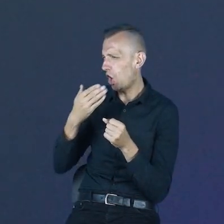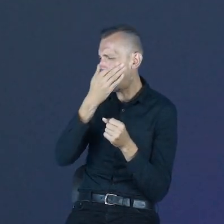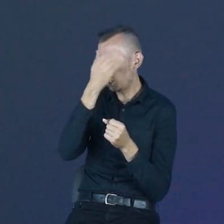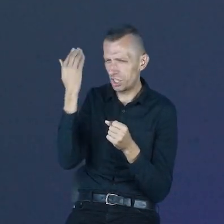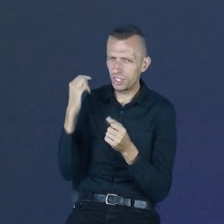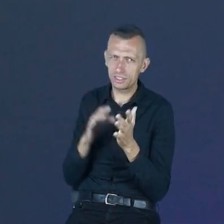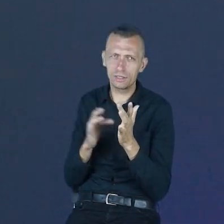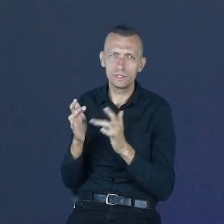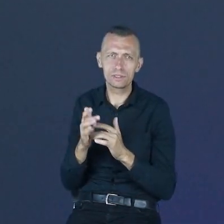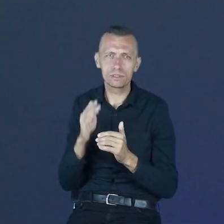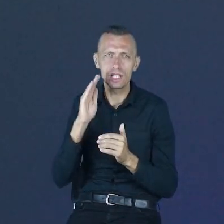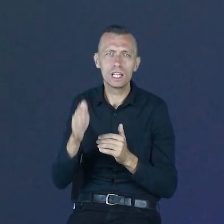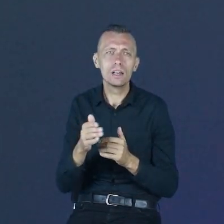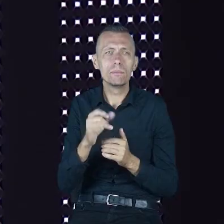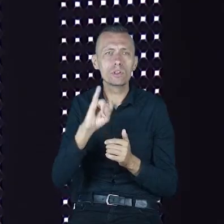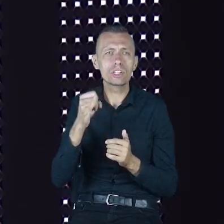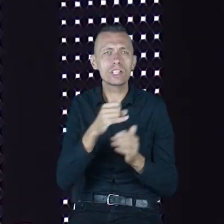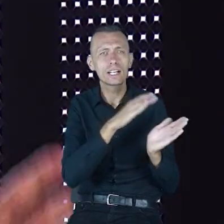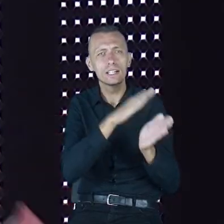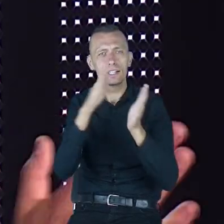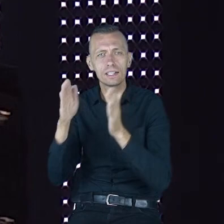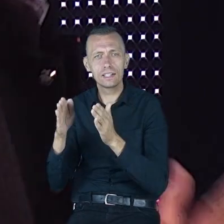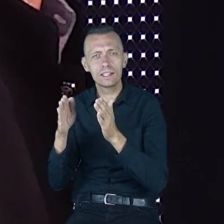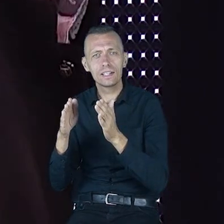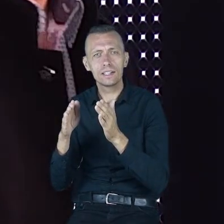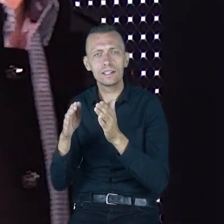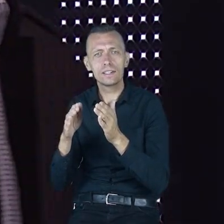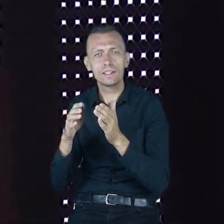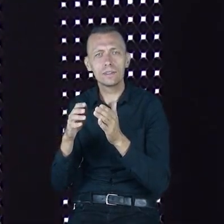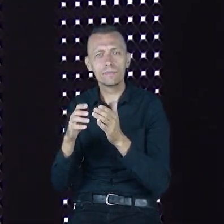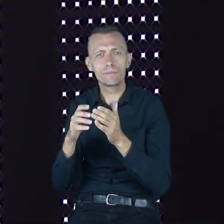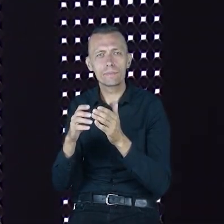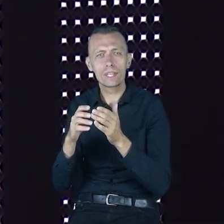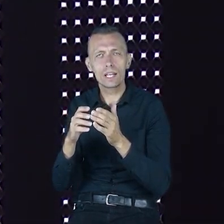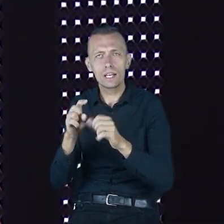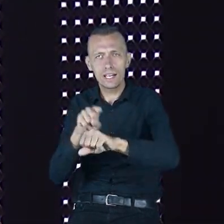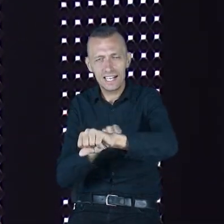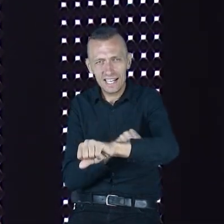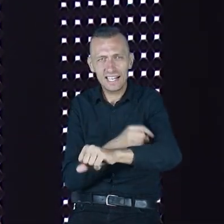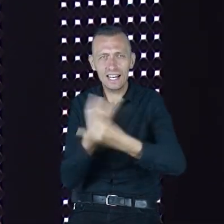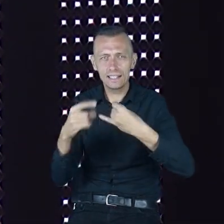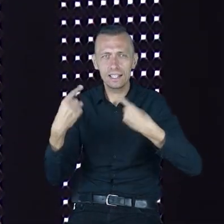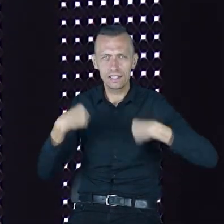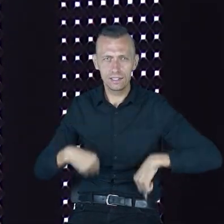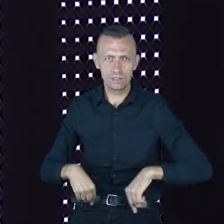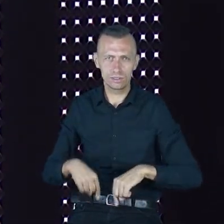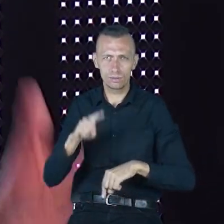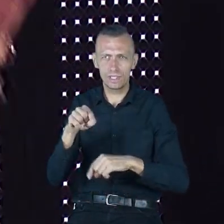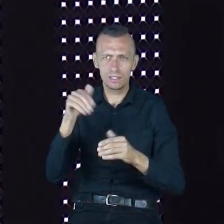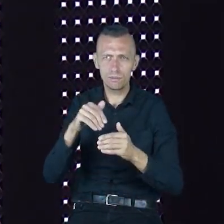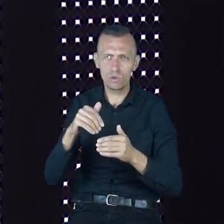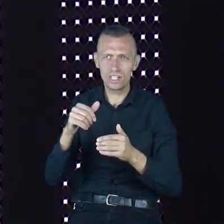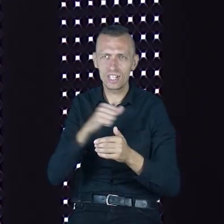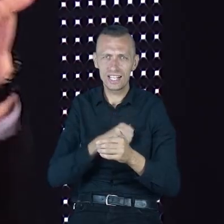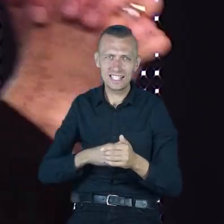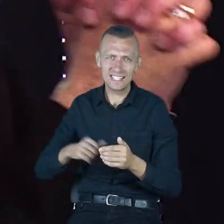podnieść miecz i uciąć ucho Malchusowi. Tyle jesteś w stanie zrobić. Nie jesteś w stanie przetrwać pokusy, gdy